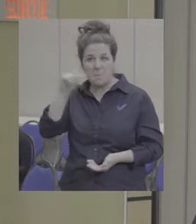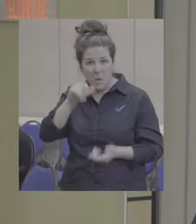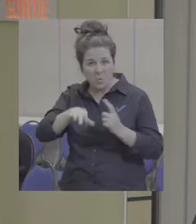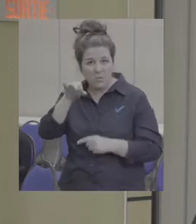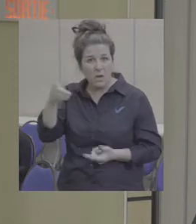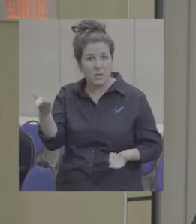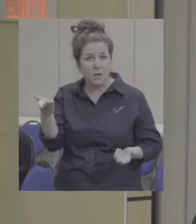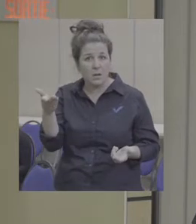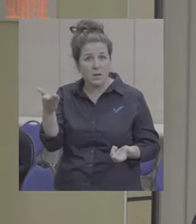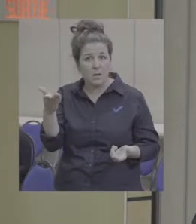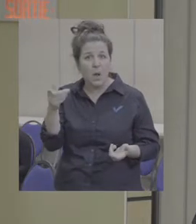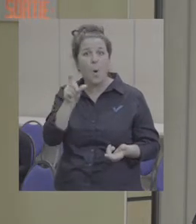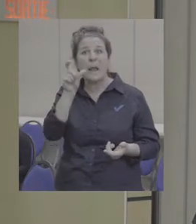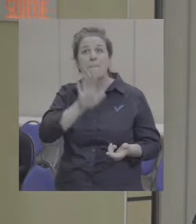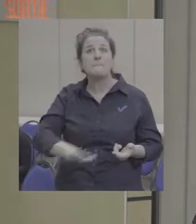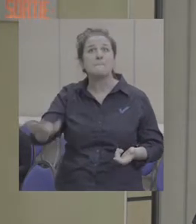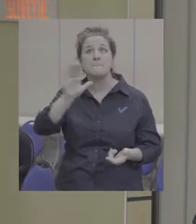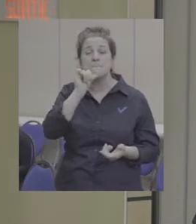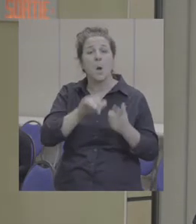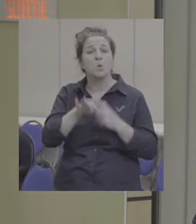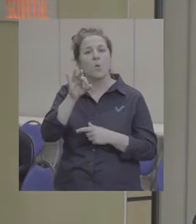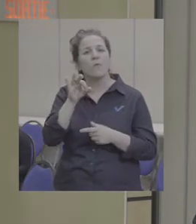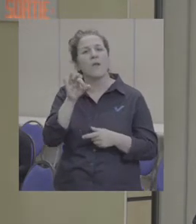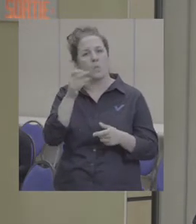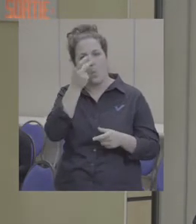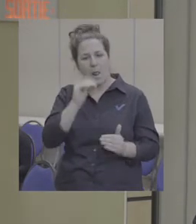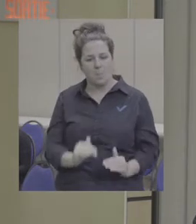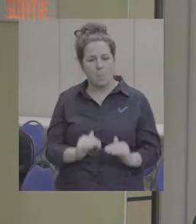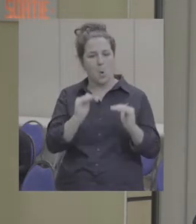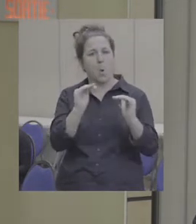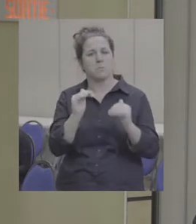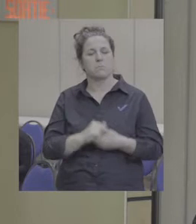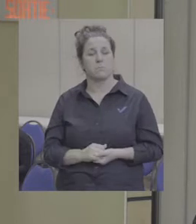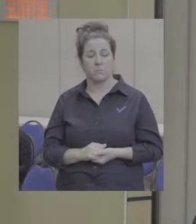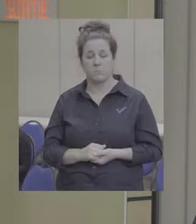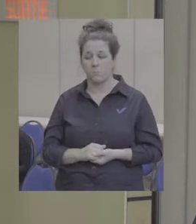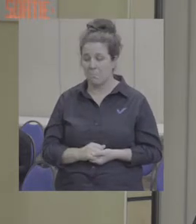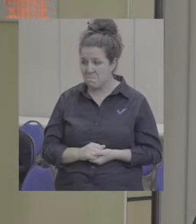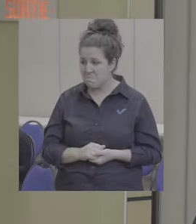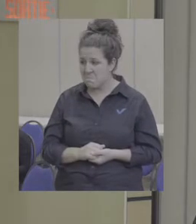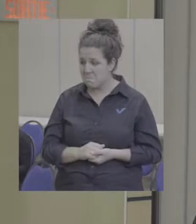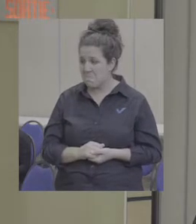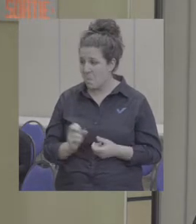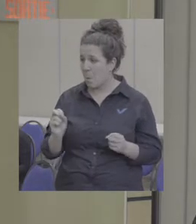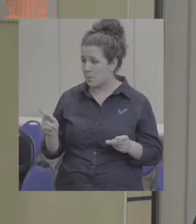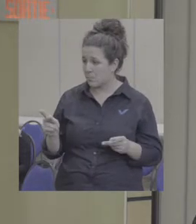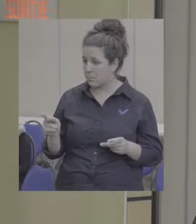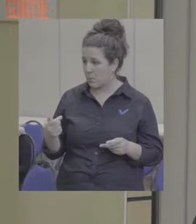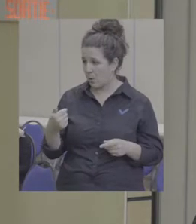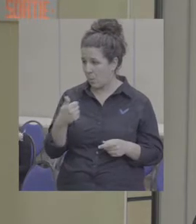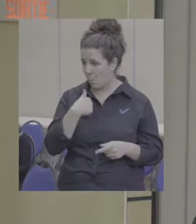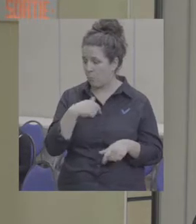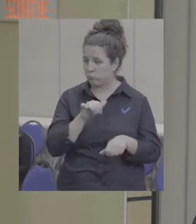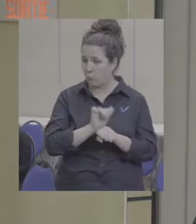trouvé au Québec des toilettes surélevées. J'ai dit, OK. J'ai dit, moi, je vais